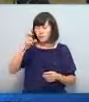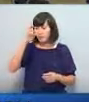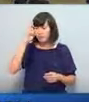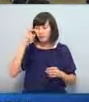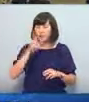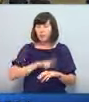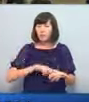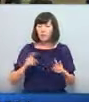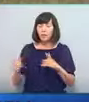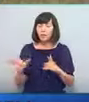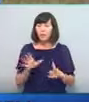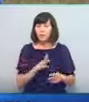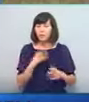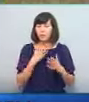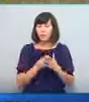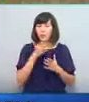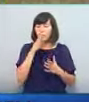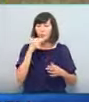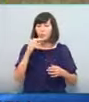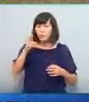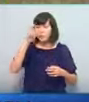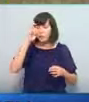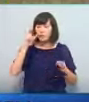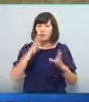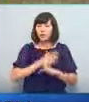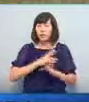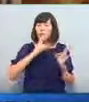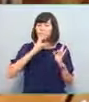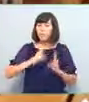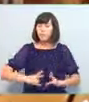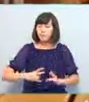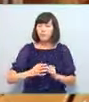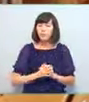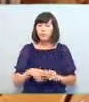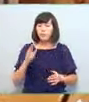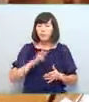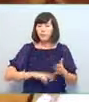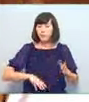мемлекетінің тәртіп сақшылары айналысуда. Өз кезегінде олар еліміздің табиғатына зиян келтіргені үшін